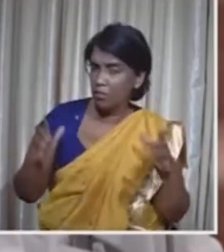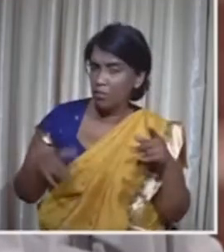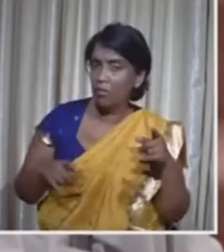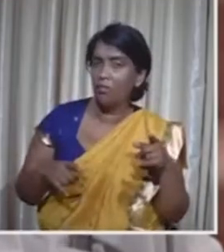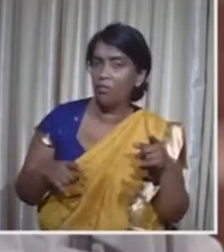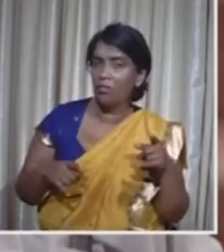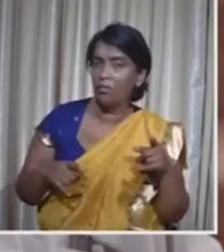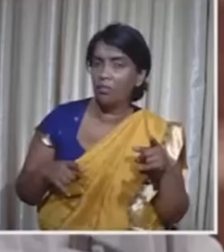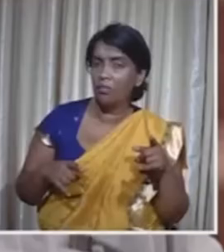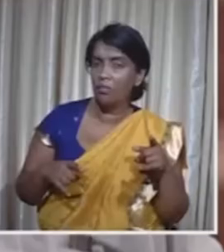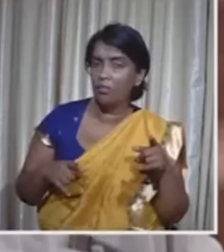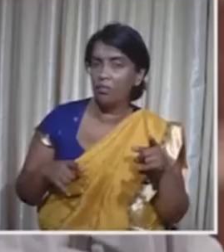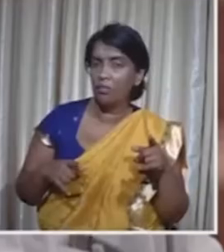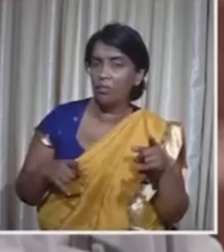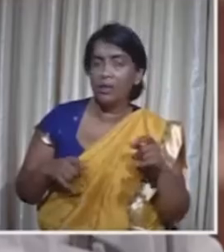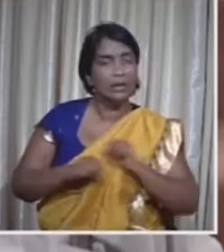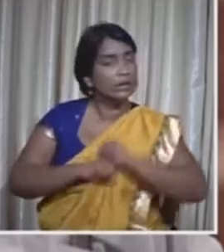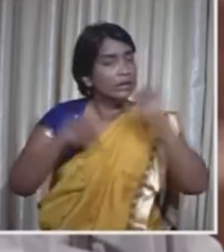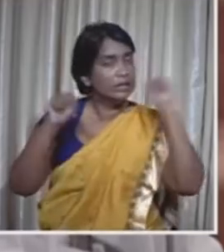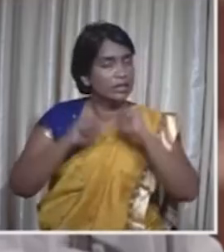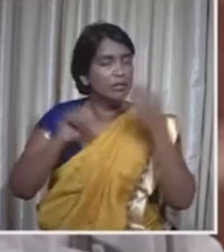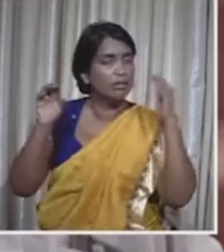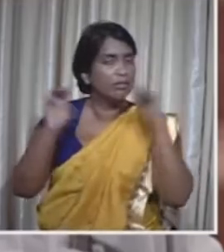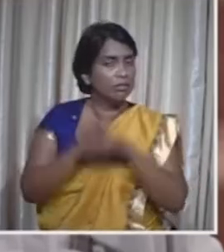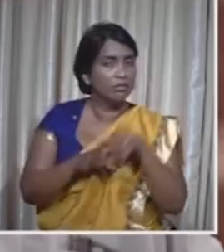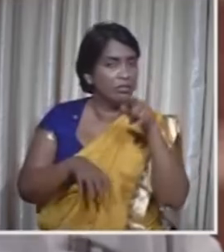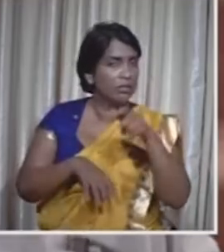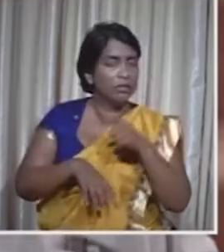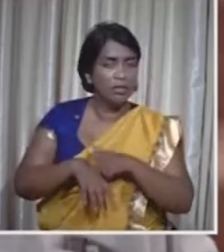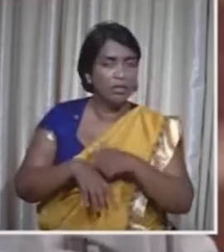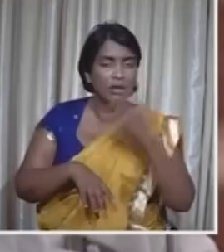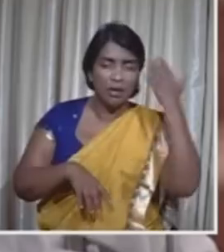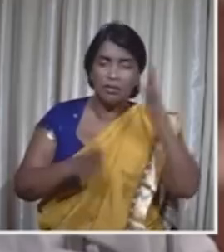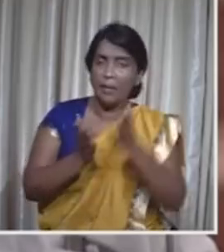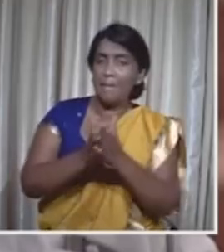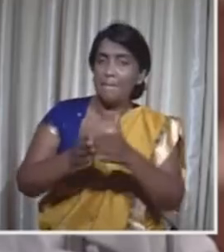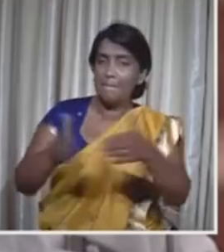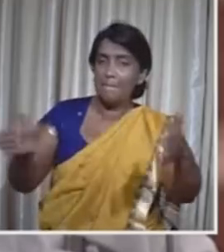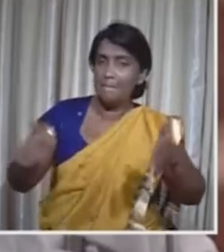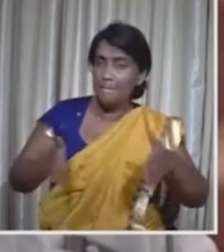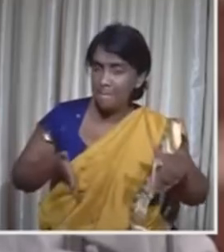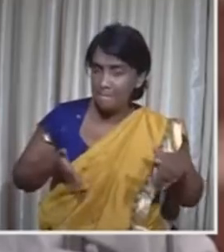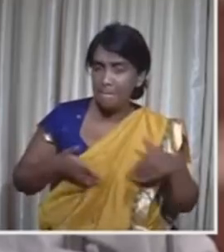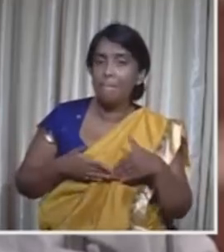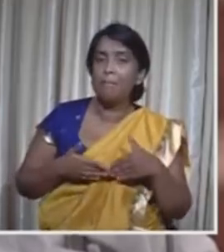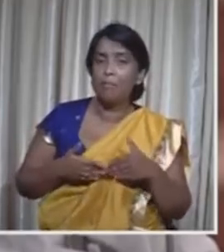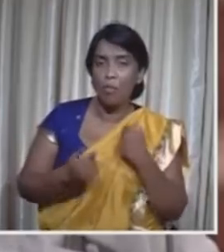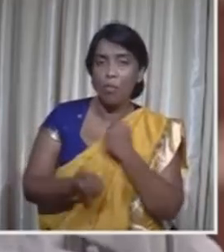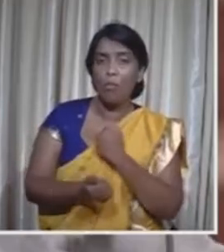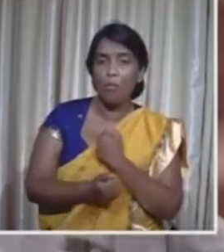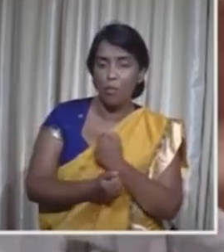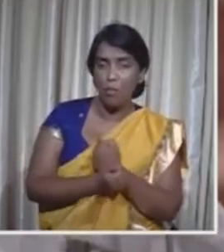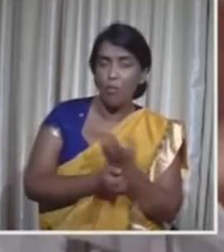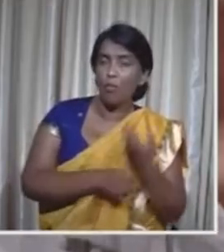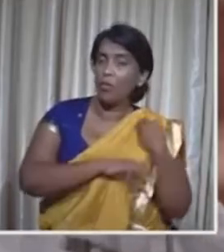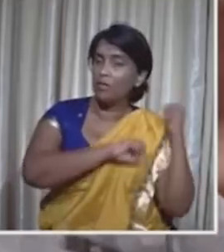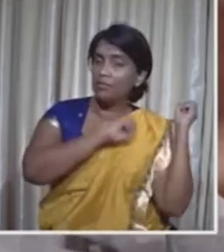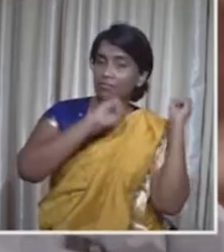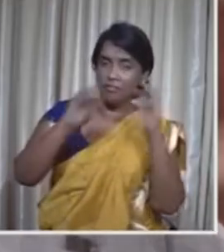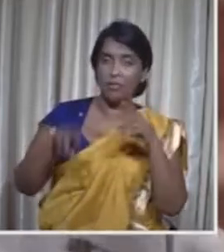மக்கள் சவப்பட்டிகளோடு வந்து போலீசார் மீது அந்த சவப்பட்டிகளை எறிந்தும் இருந்தார்கள். அப்பொழுது வேடிக்கை பார்த்து கொண்டிருந்த